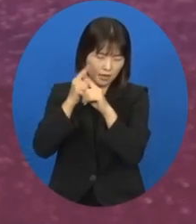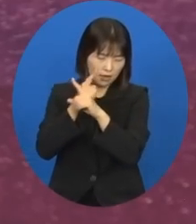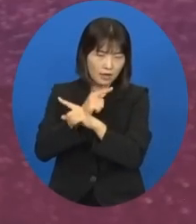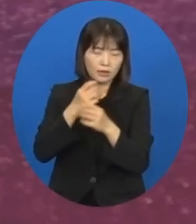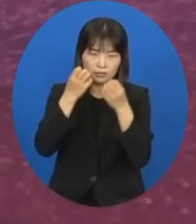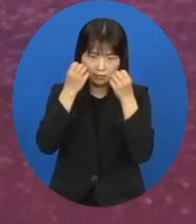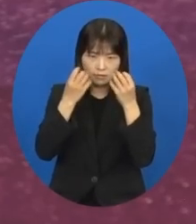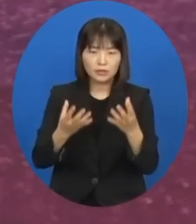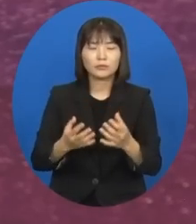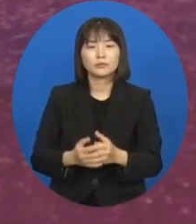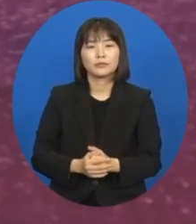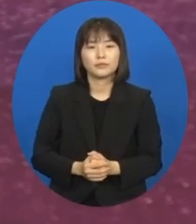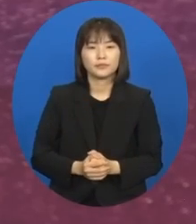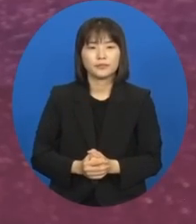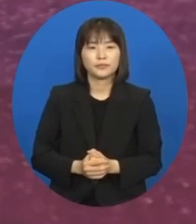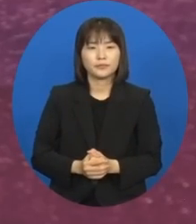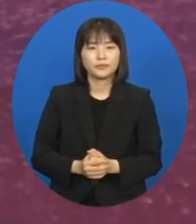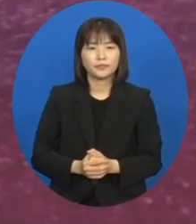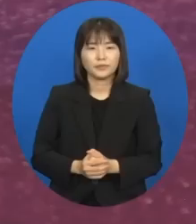새롭도다